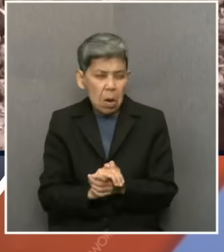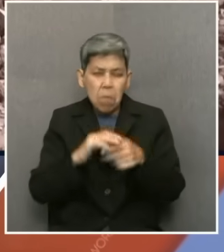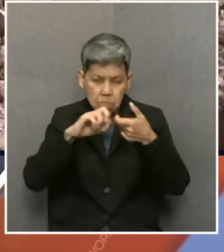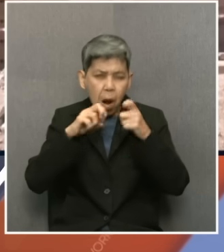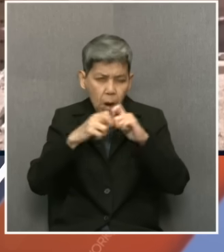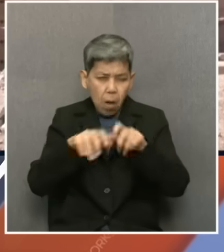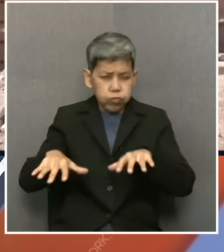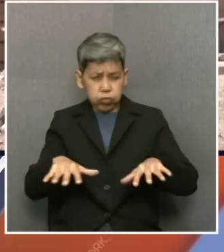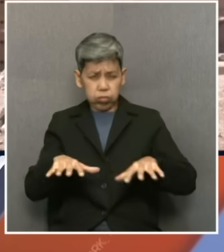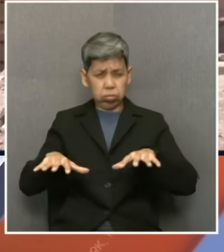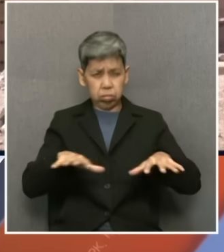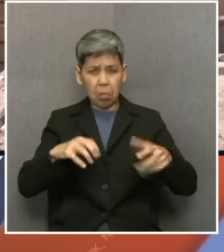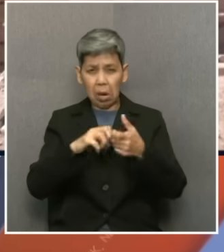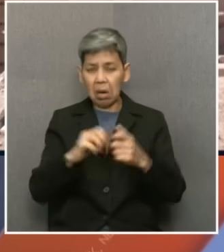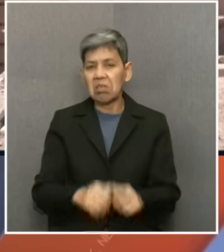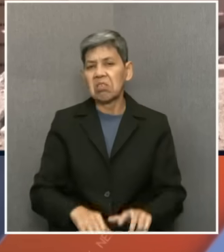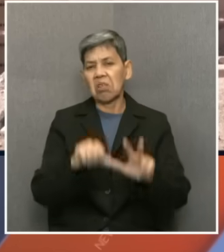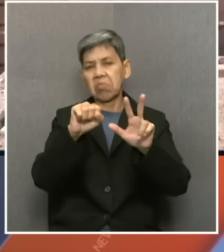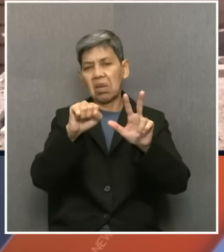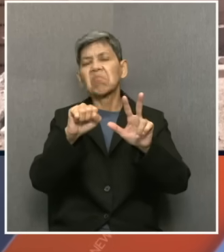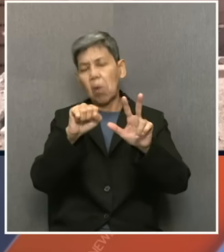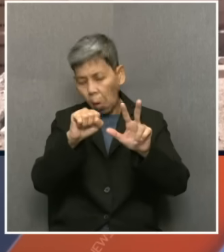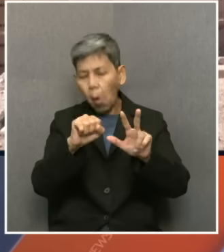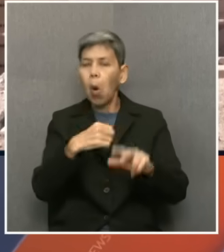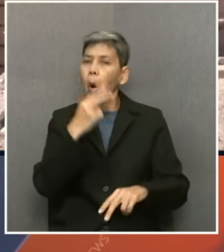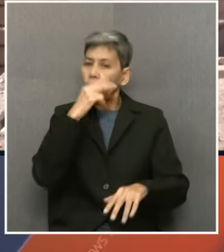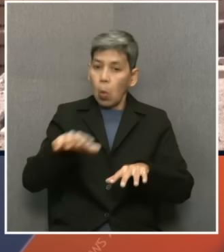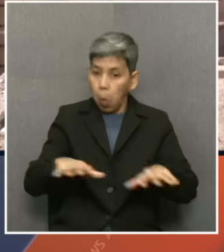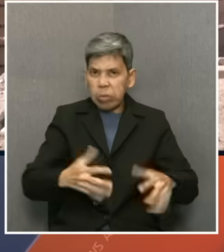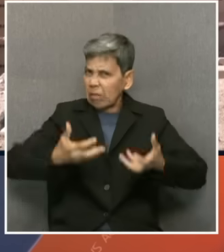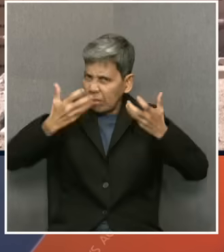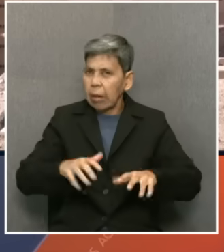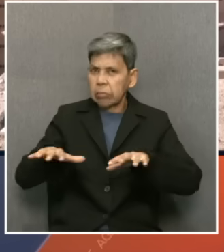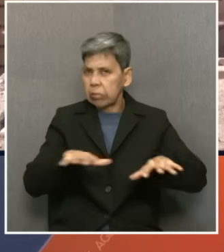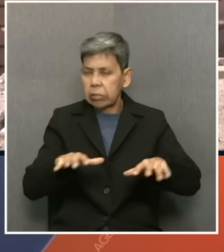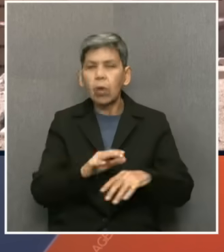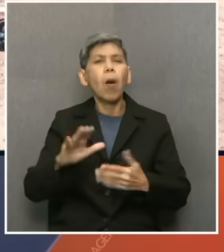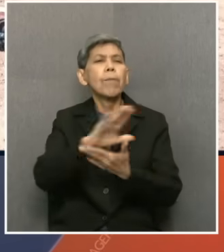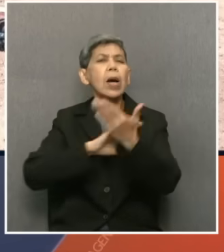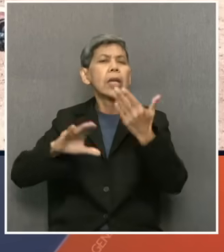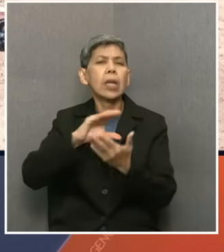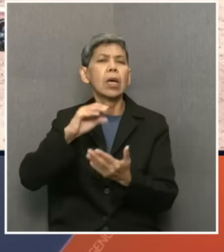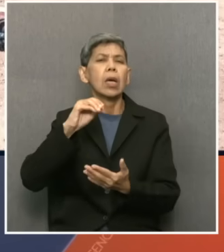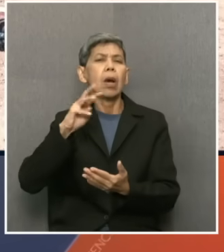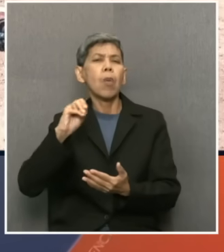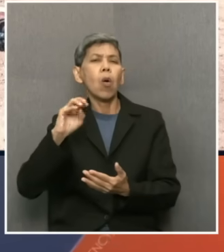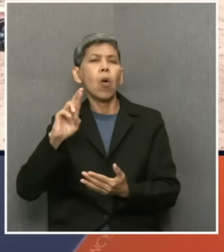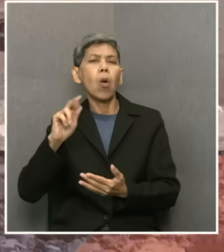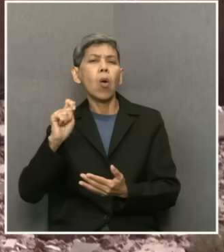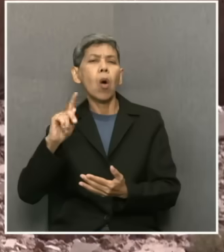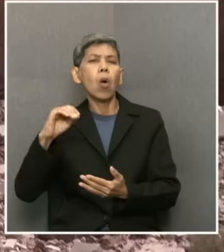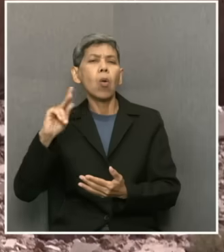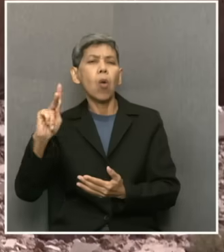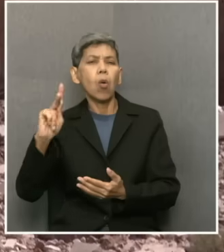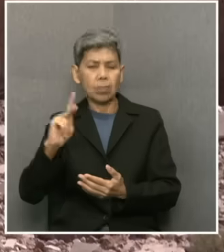จากเหตุภัยพิบัติครั้งนี้มากกว่า 300,000 คนถือได้ว่าเป็นสถานการณ์แผ่นดินไหวที่รุนแรงที่สุดในโมร็อกโกกว่า100ปีครับ